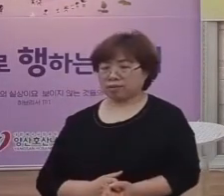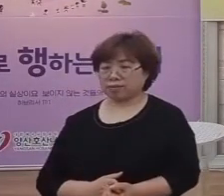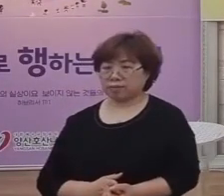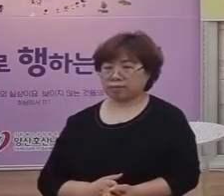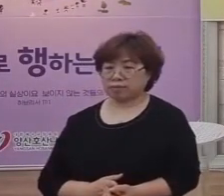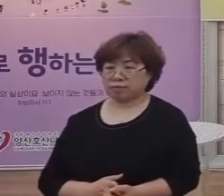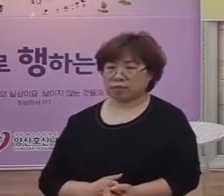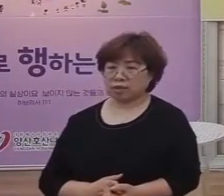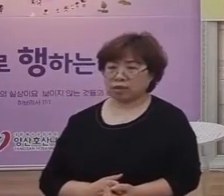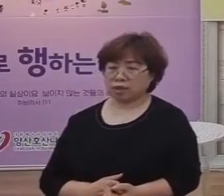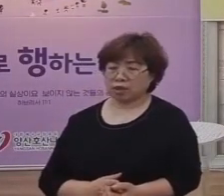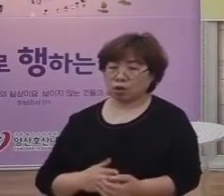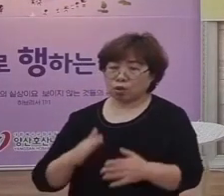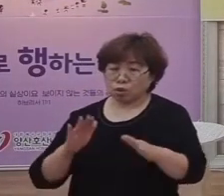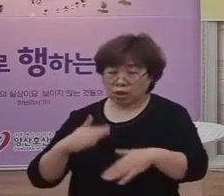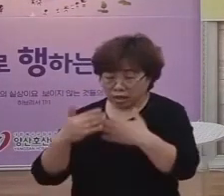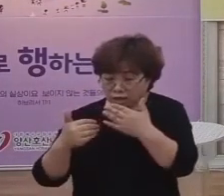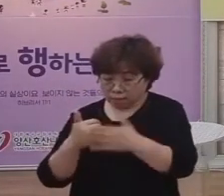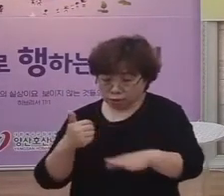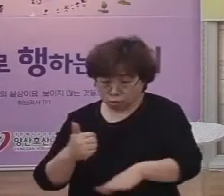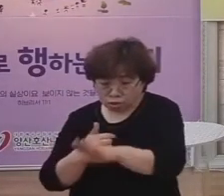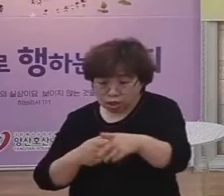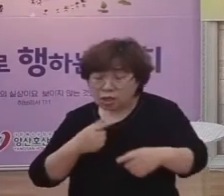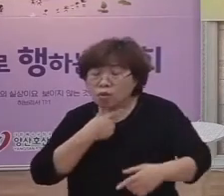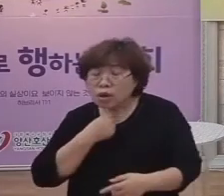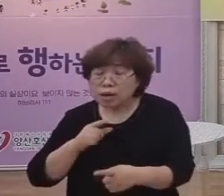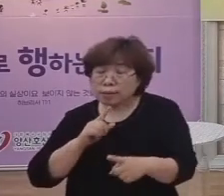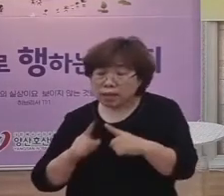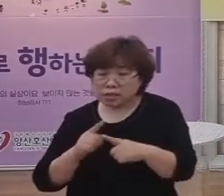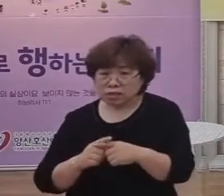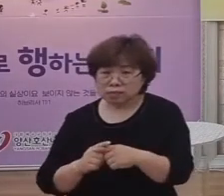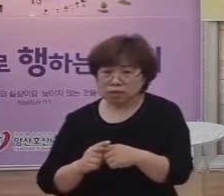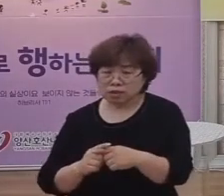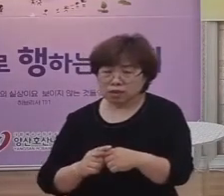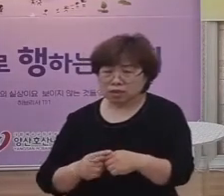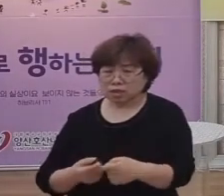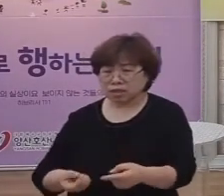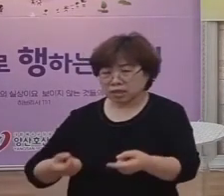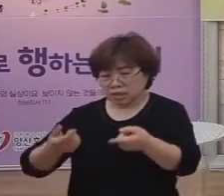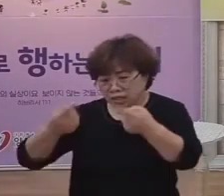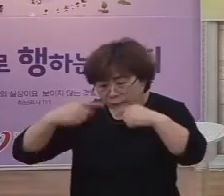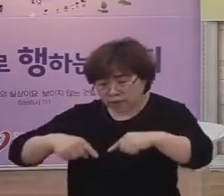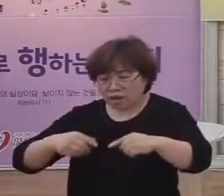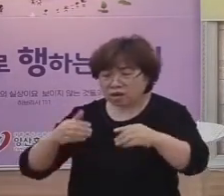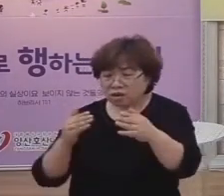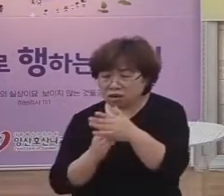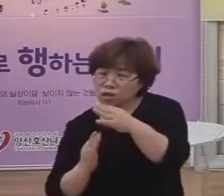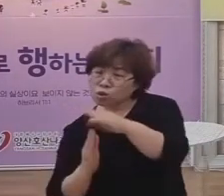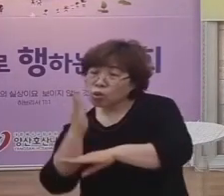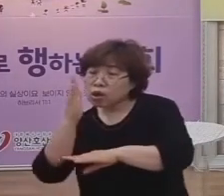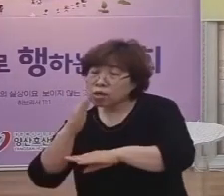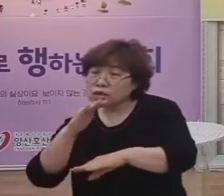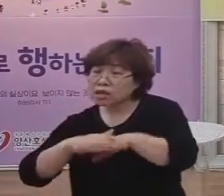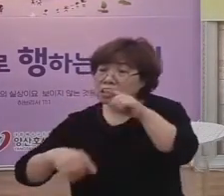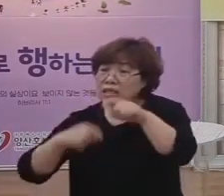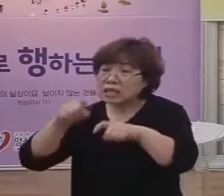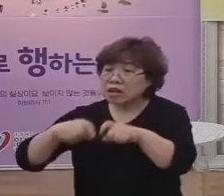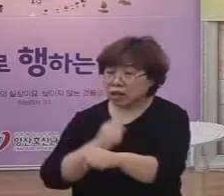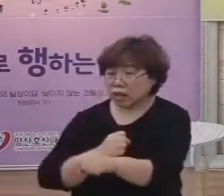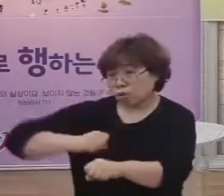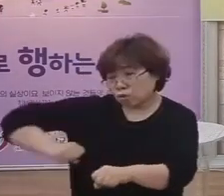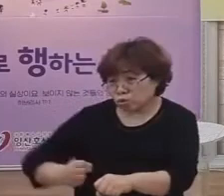그게 아니라 오늘 하나님께서 우리에게 원하시는 말씀은 그걸 뛰어넘어서 이제 행한다, 실천한다,